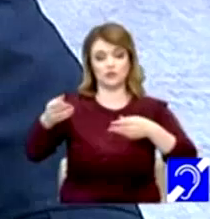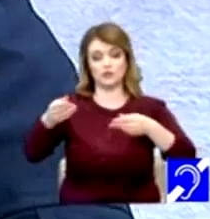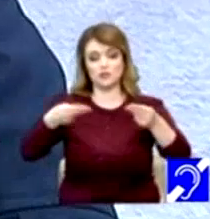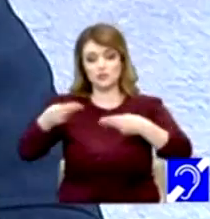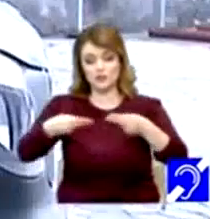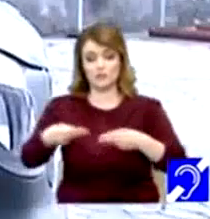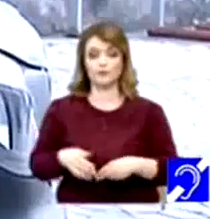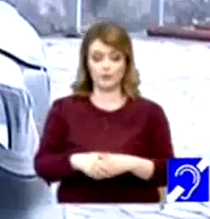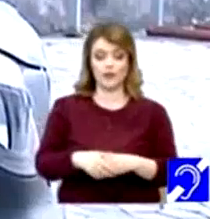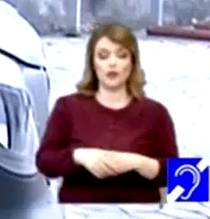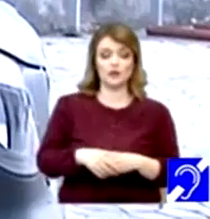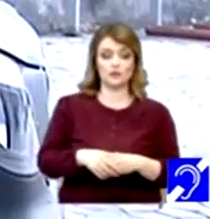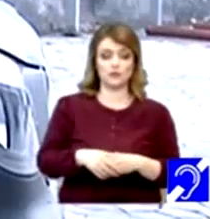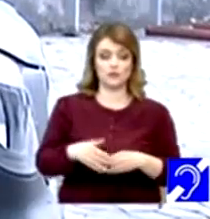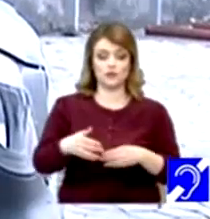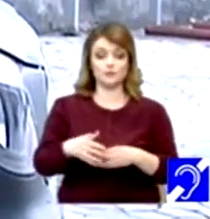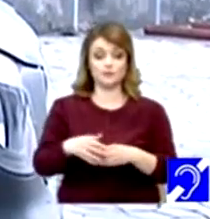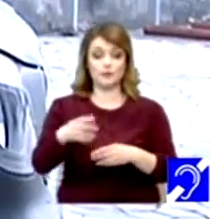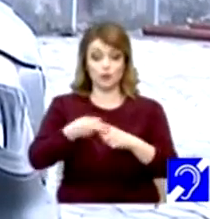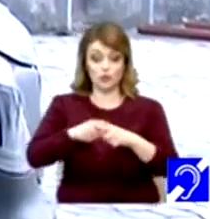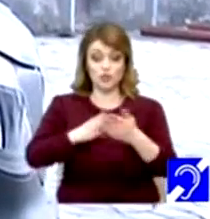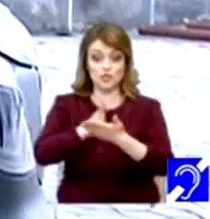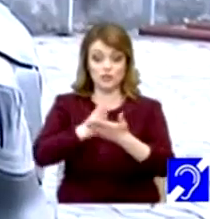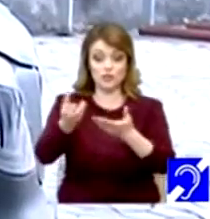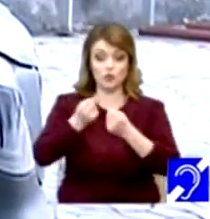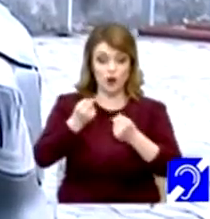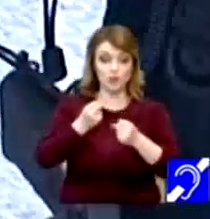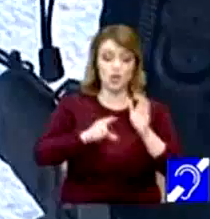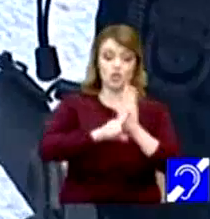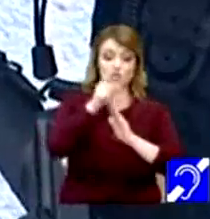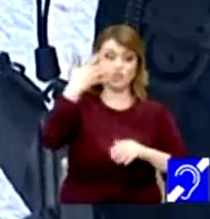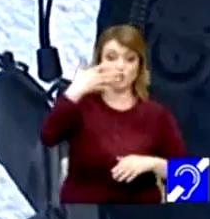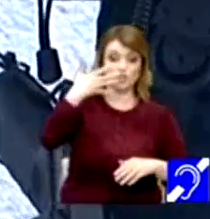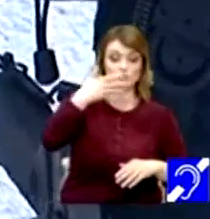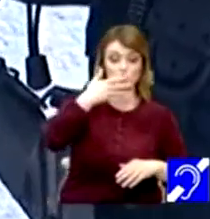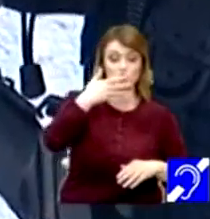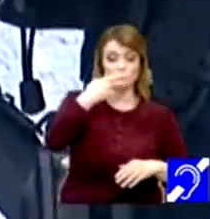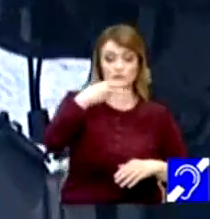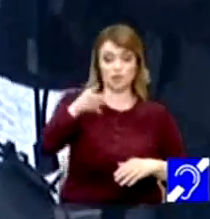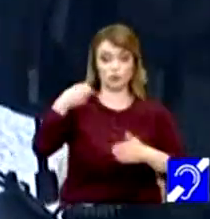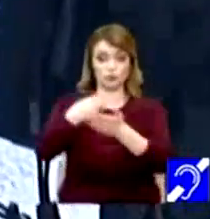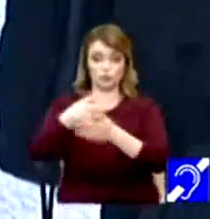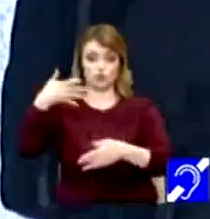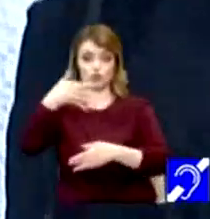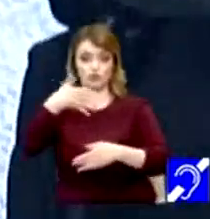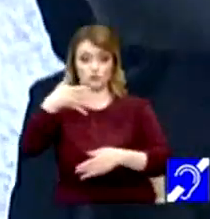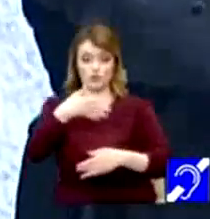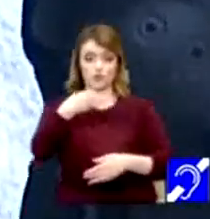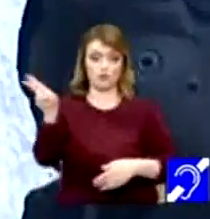și a certificatelor de naștere. Pentru aceste servicii luau între 50 și 5.000 de euro.